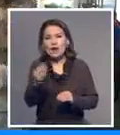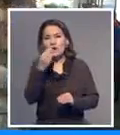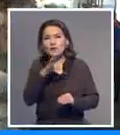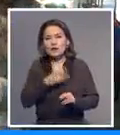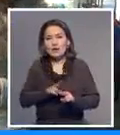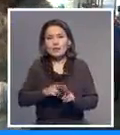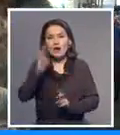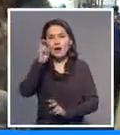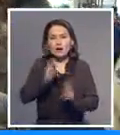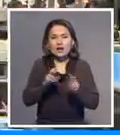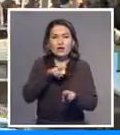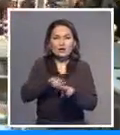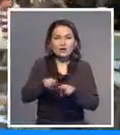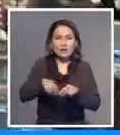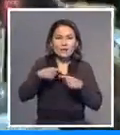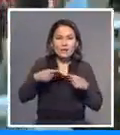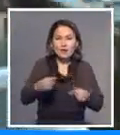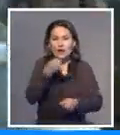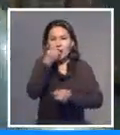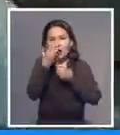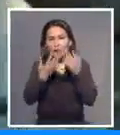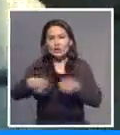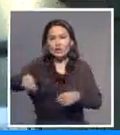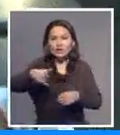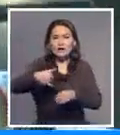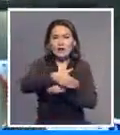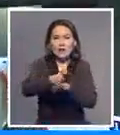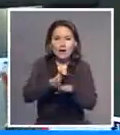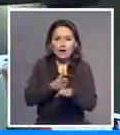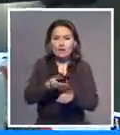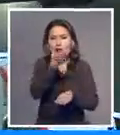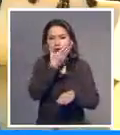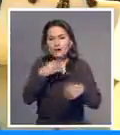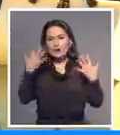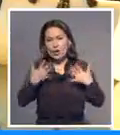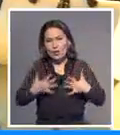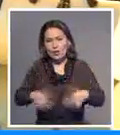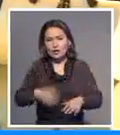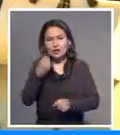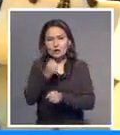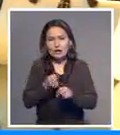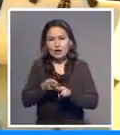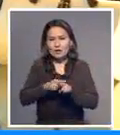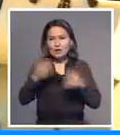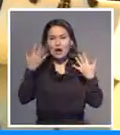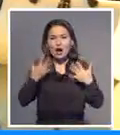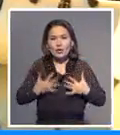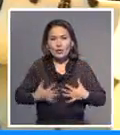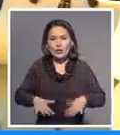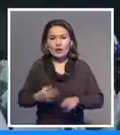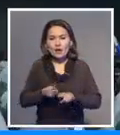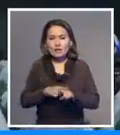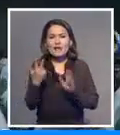аудару үшін кәсіпорындар шоколадтан неше түрлі гүлдер, сөмкелер, аяқ киім мен сәнді көйлектер жасаған. Мысалы, мына бір көйлекке кондитерлер